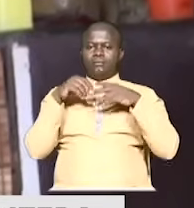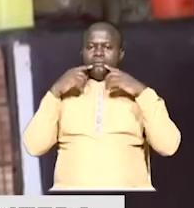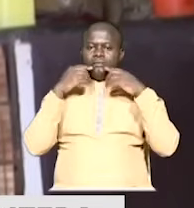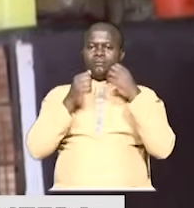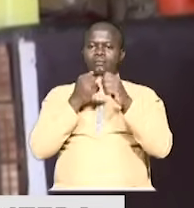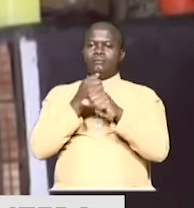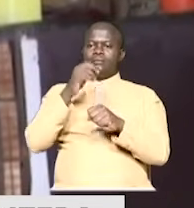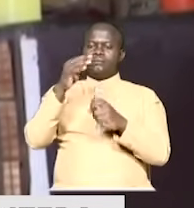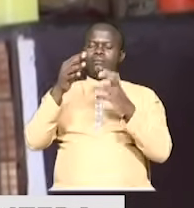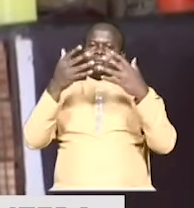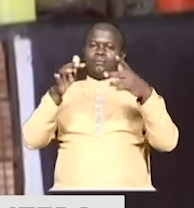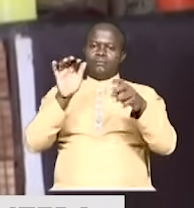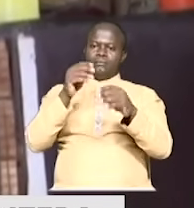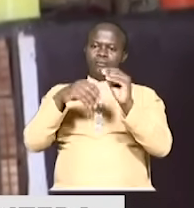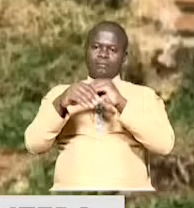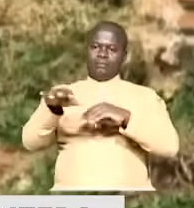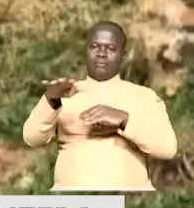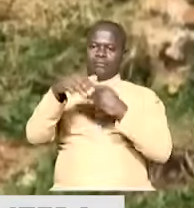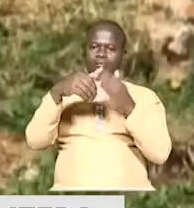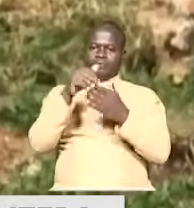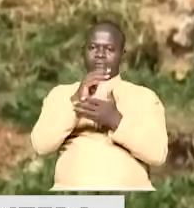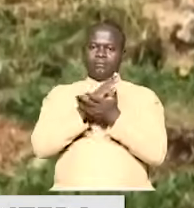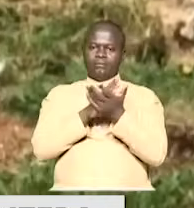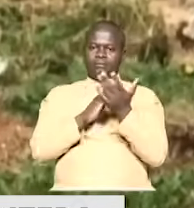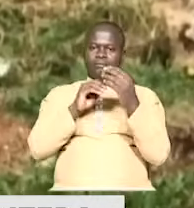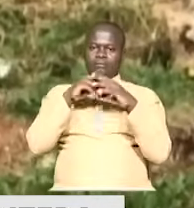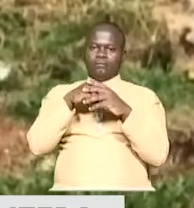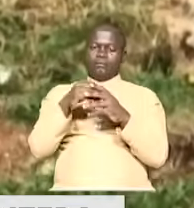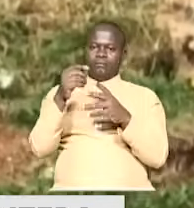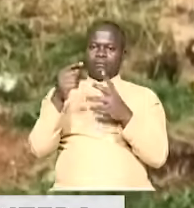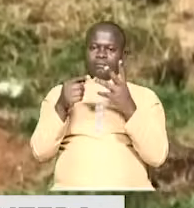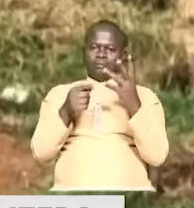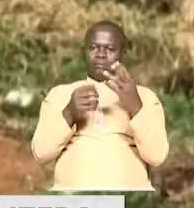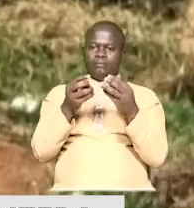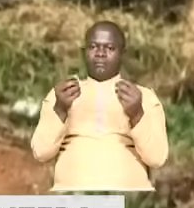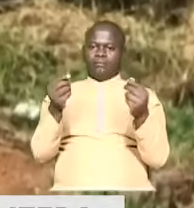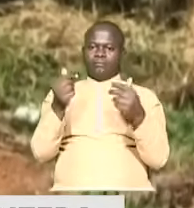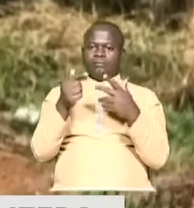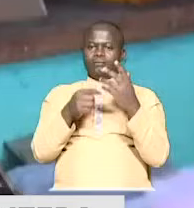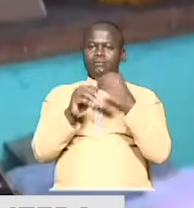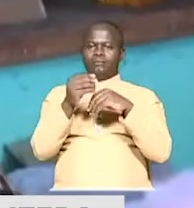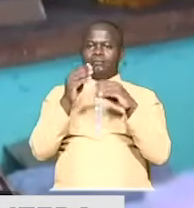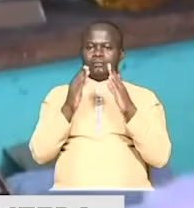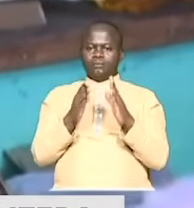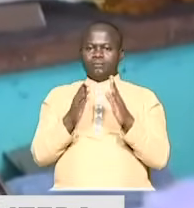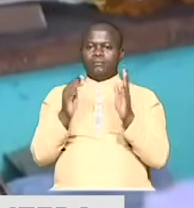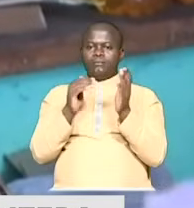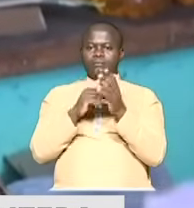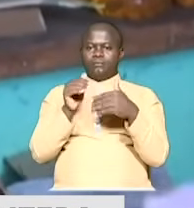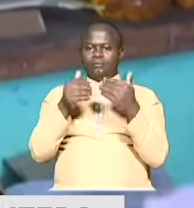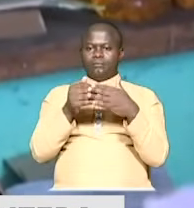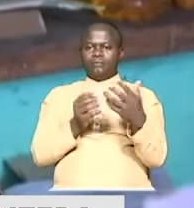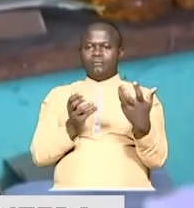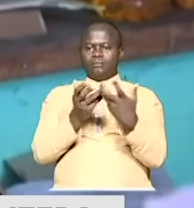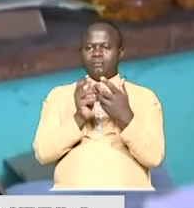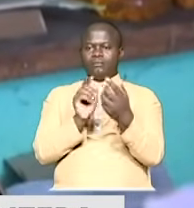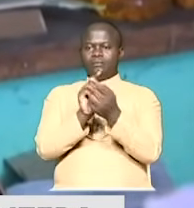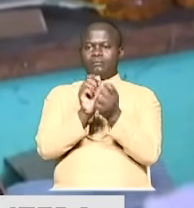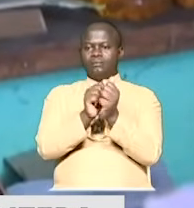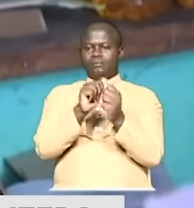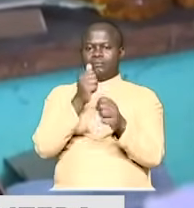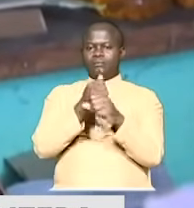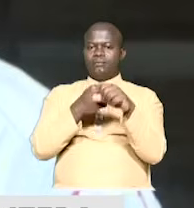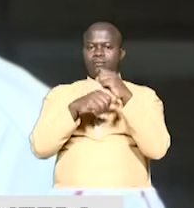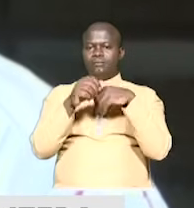isaga ine amaze acuruza ngo hari igihe ibitera biza muri iri duka rye bikangiza ibyo acuruza. Ibi kandi nibyo ahuriyeho na bagenzi be bakora